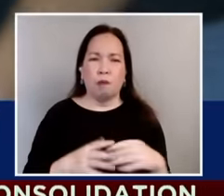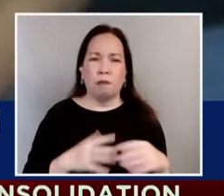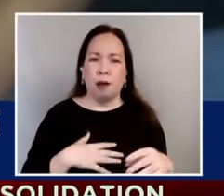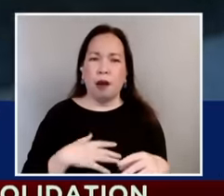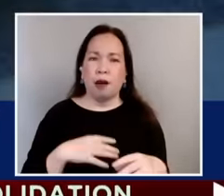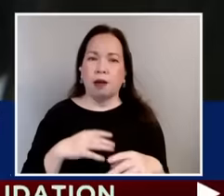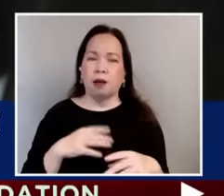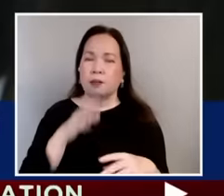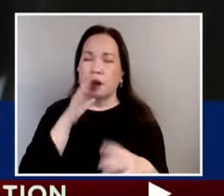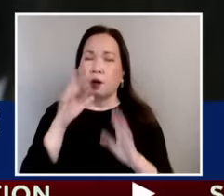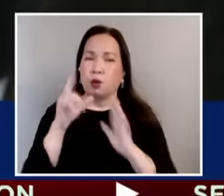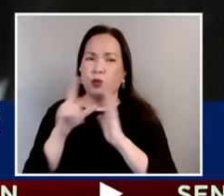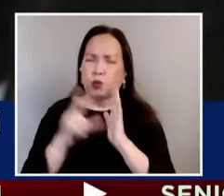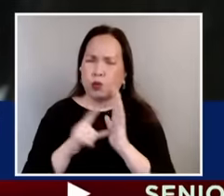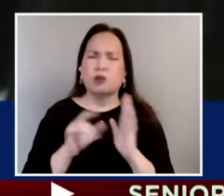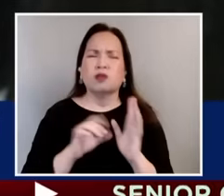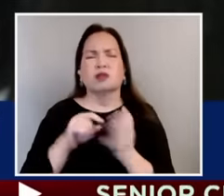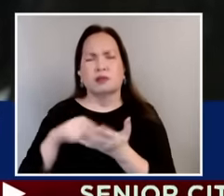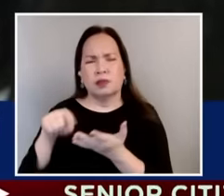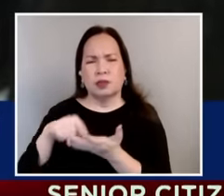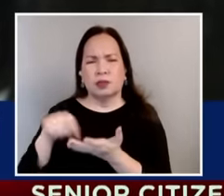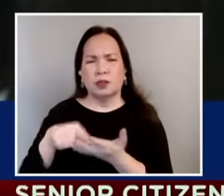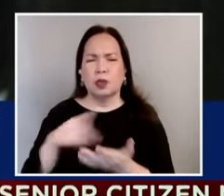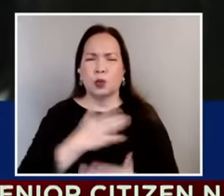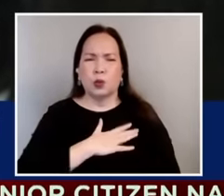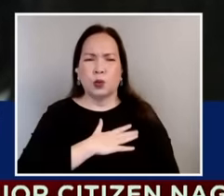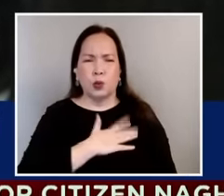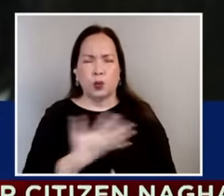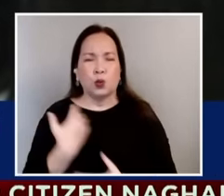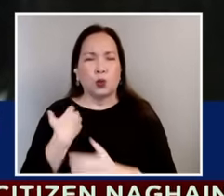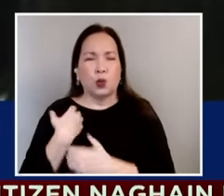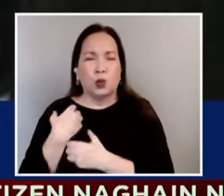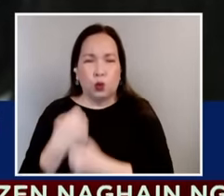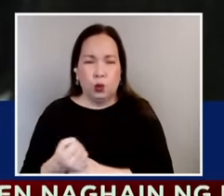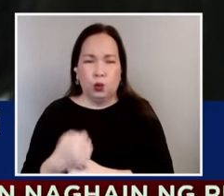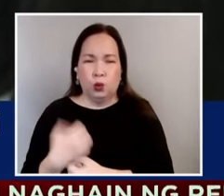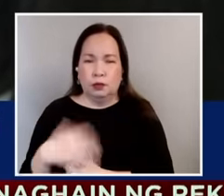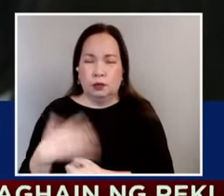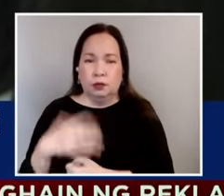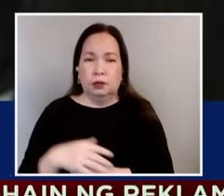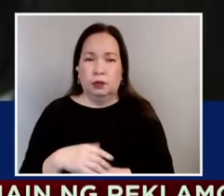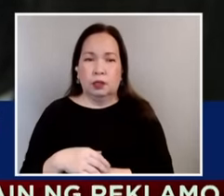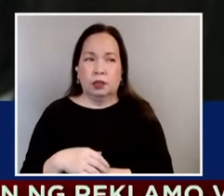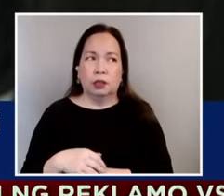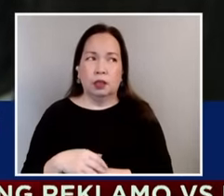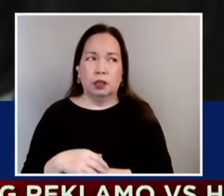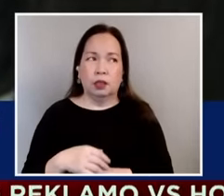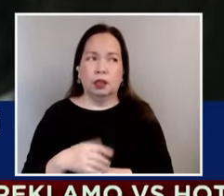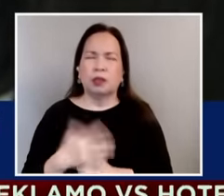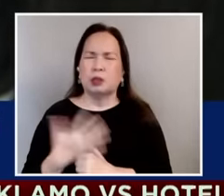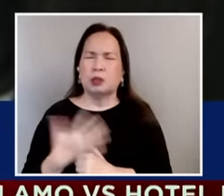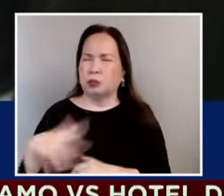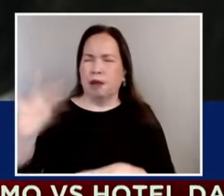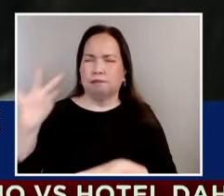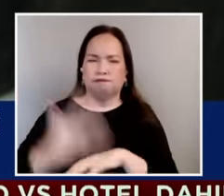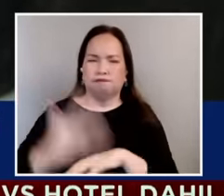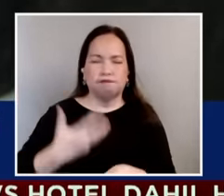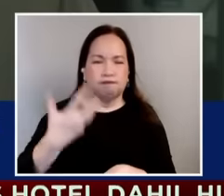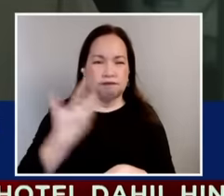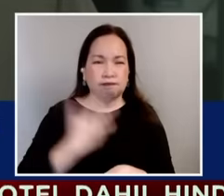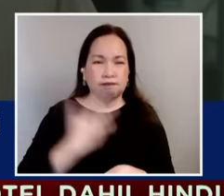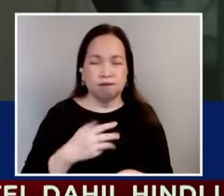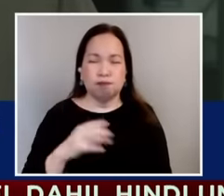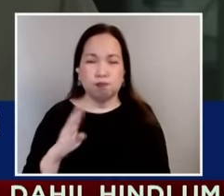doon din napunta. Buo nga yung tiwala ko sa kanya. Sobrang tiwala ko sa kanya. Kung baga bodol yung ginawa niya sa akin, nabodol